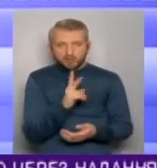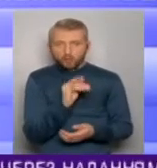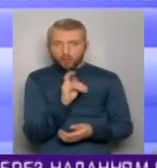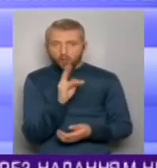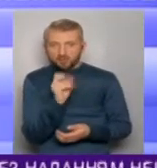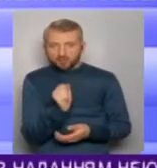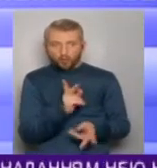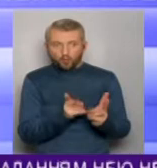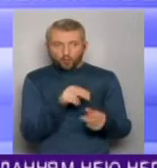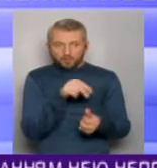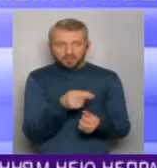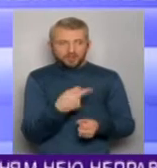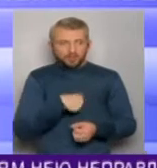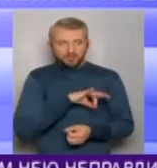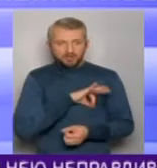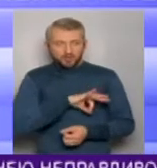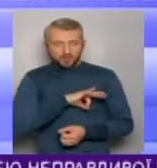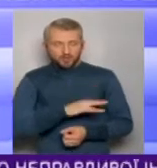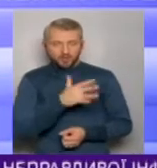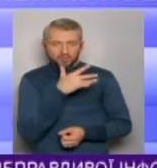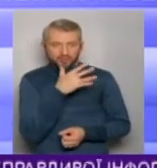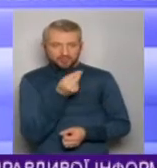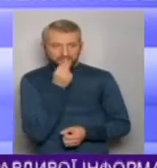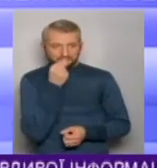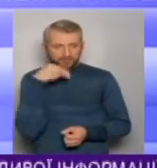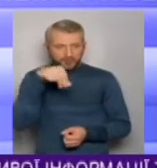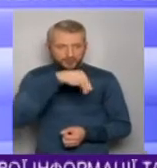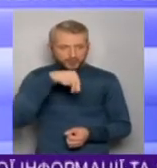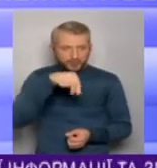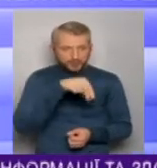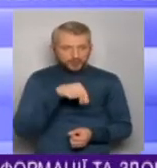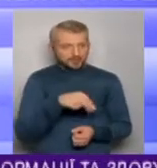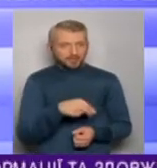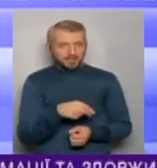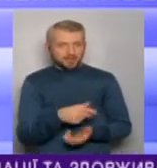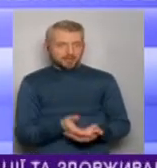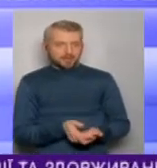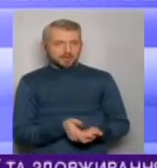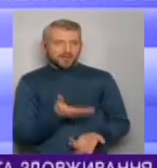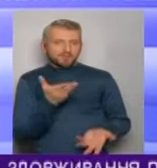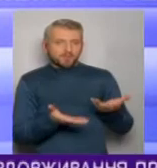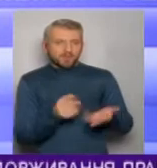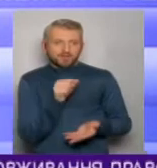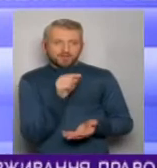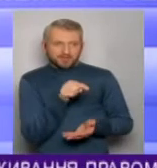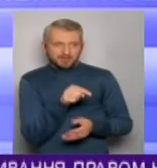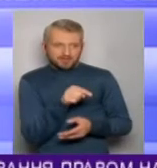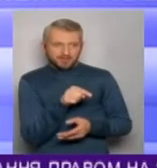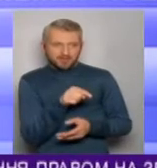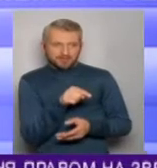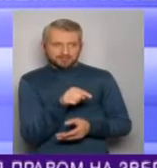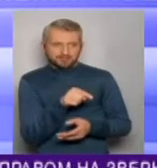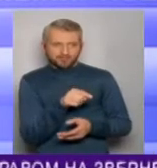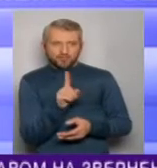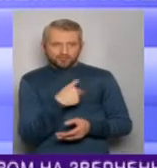вами використовуємо під час приготування чи споживання їжі. Так? Ну, можливо, та більш очищена. Угу.